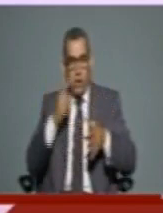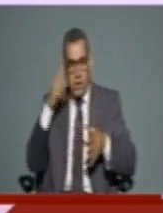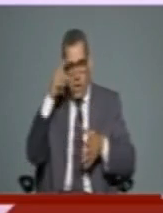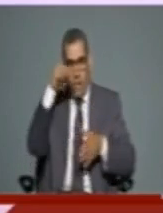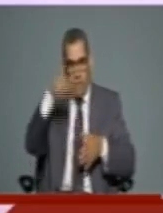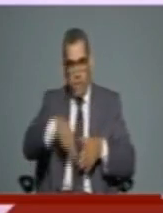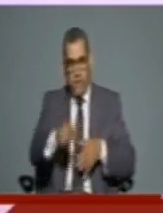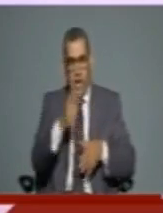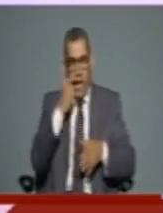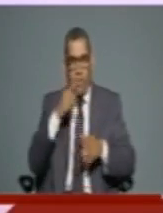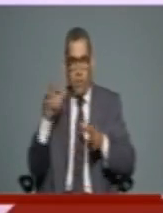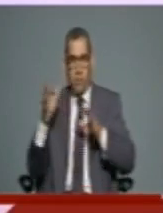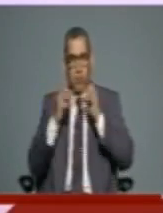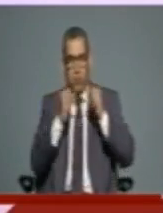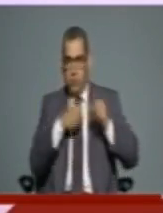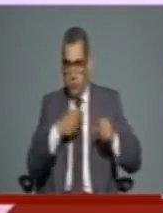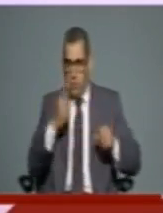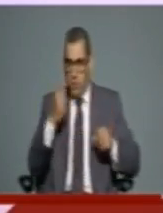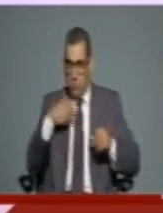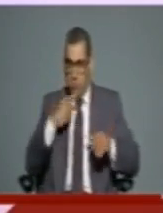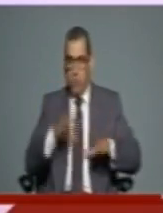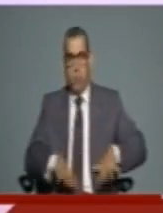فبالتالي لما حصل